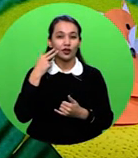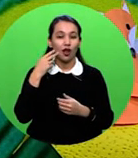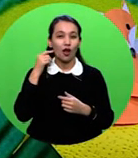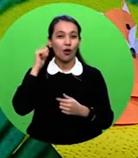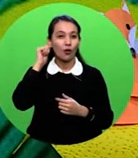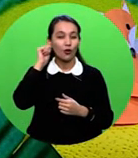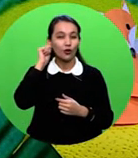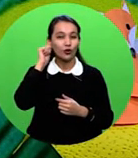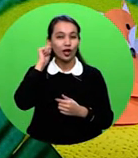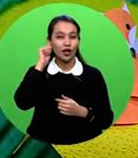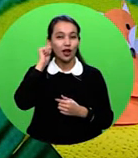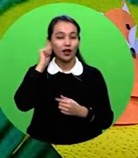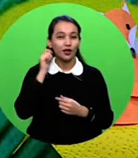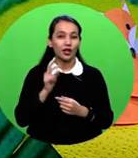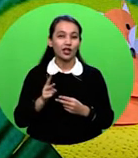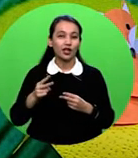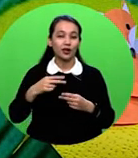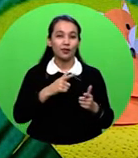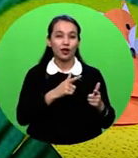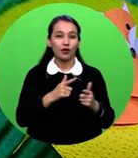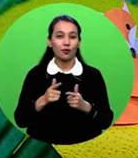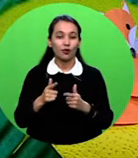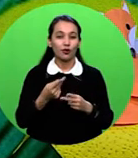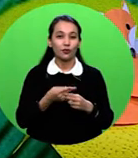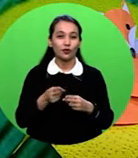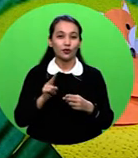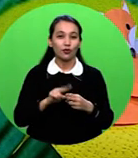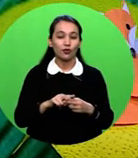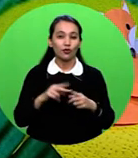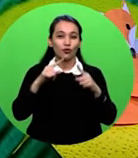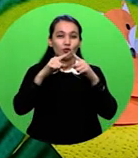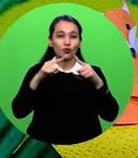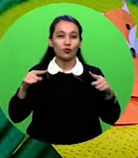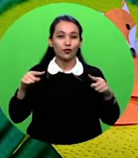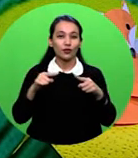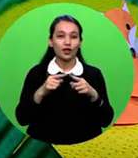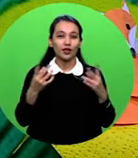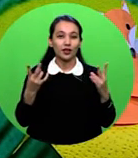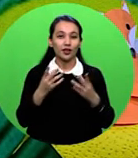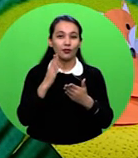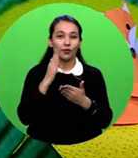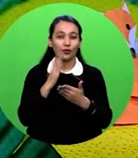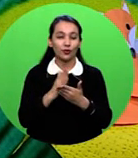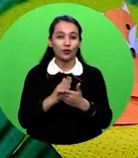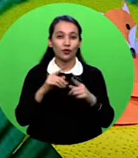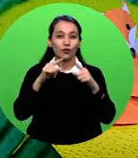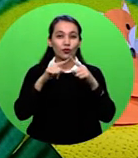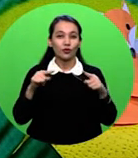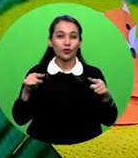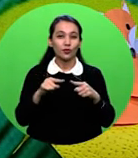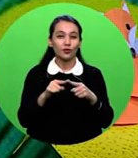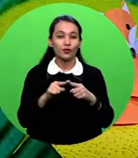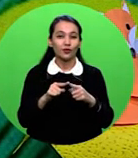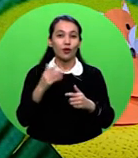mushukchamizning quloqchalarini chiqarishimiz uchun bizga uchburchak shakli kerak bo'ladi. Uchburchak